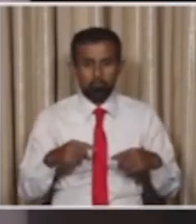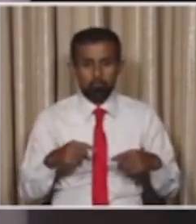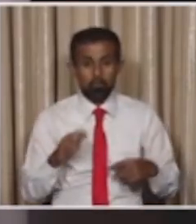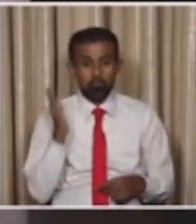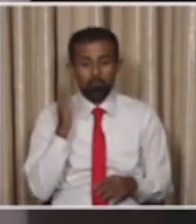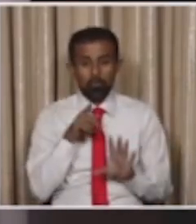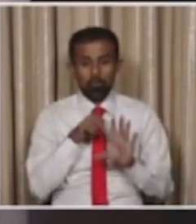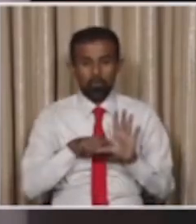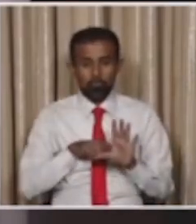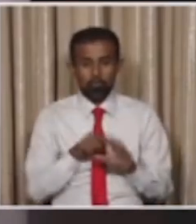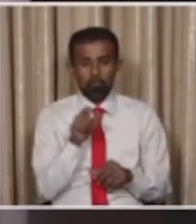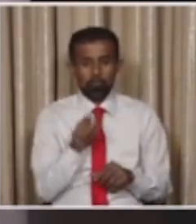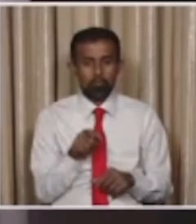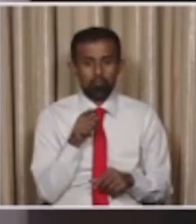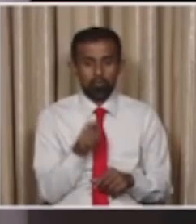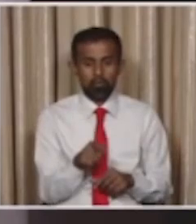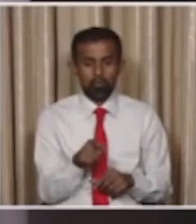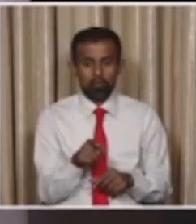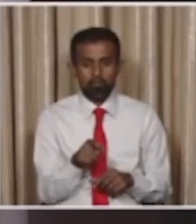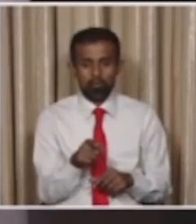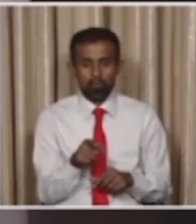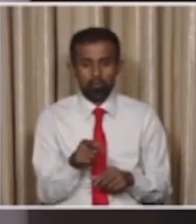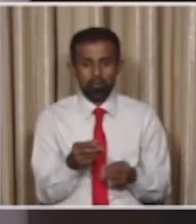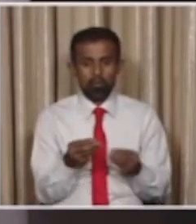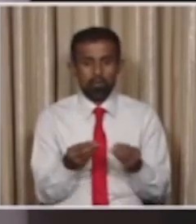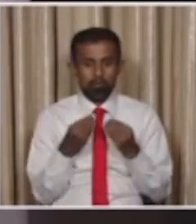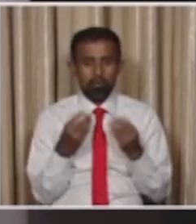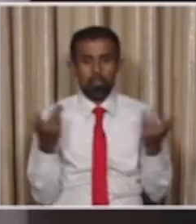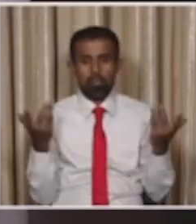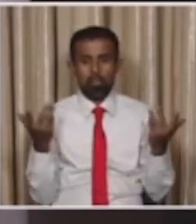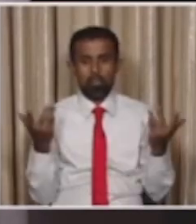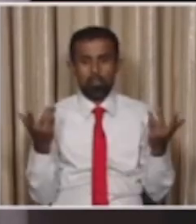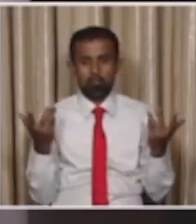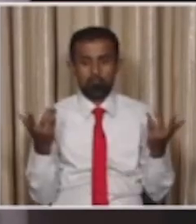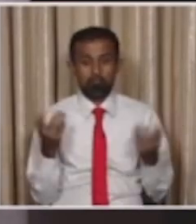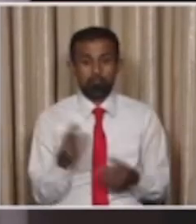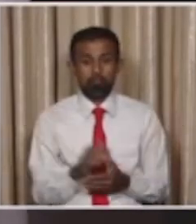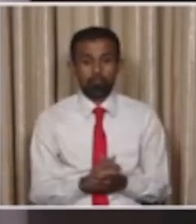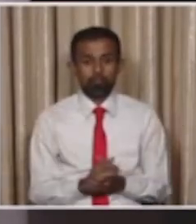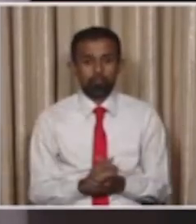පුහුණුවක් ලද අයවලුන්ට මේක ලබා දීලා නැහැ. ඒ නිසා විශේෂයෙන්ම